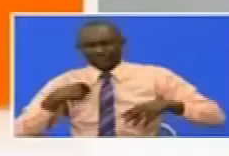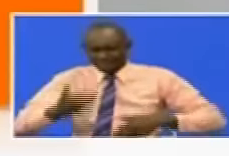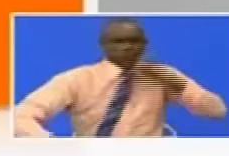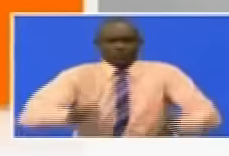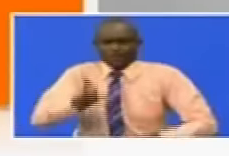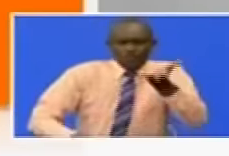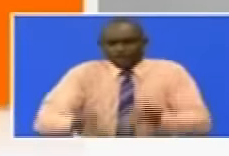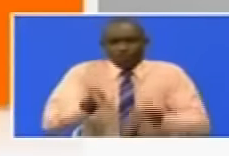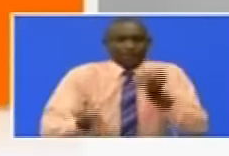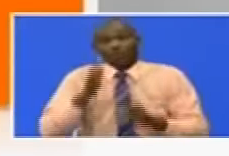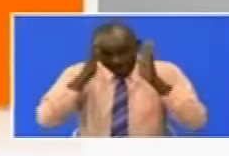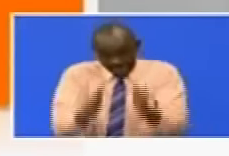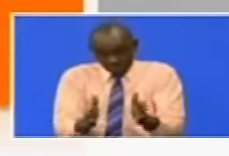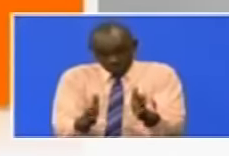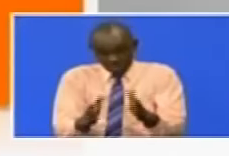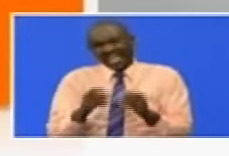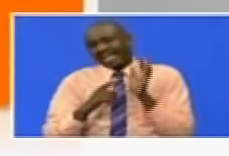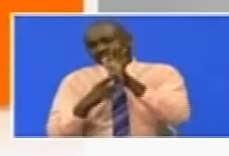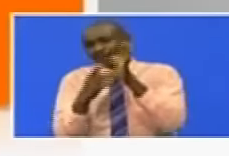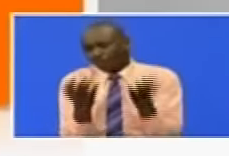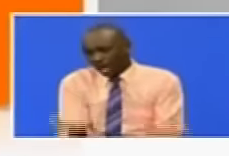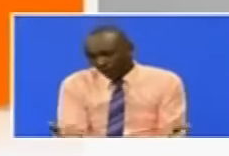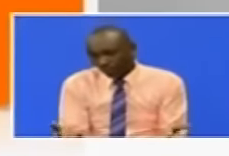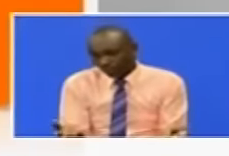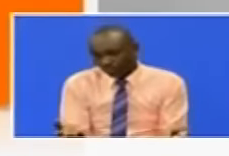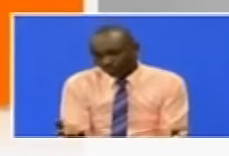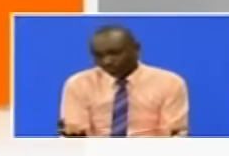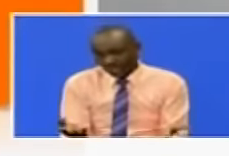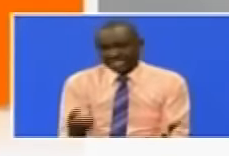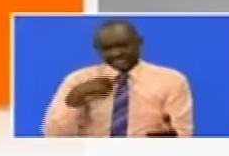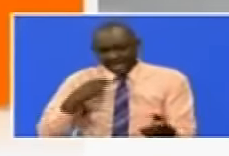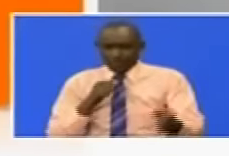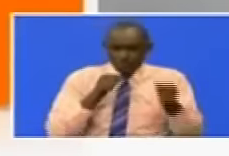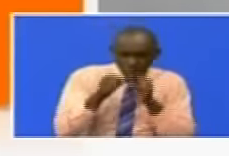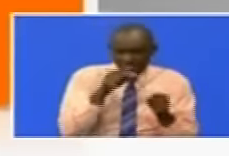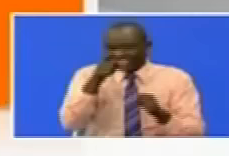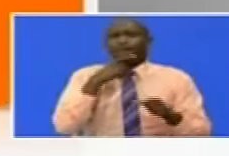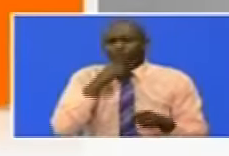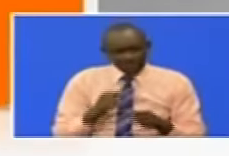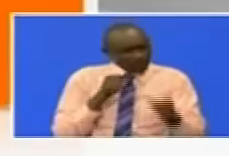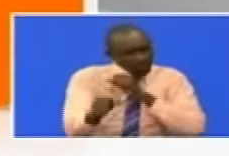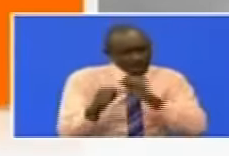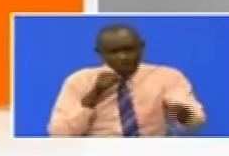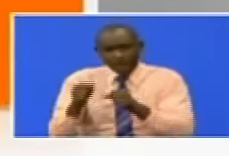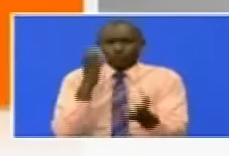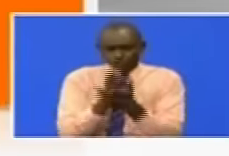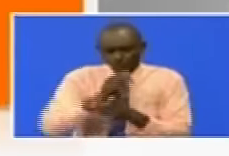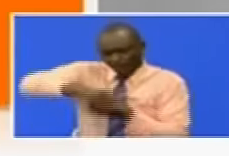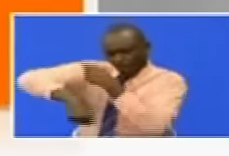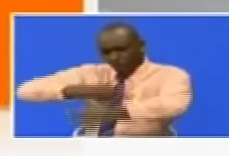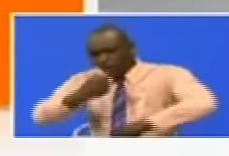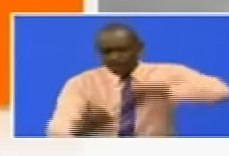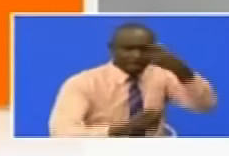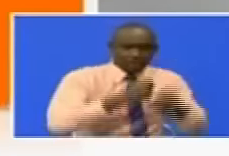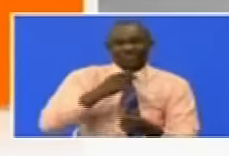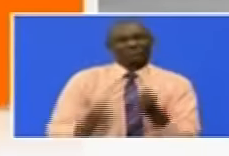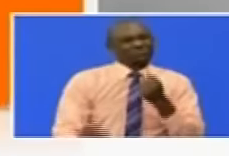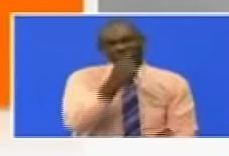kumgeuza geuza. Mfano katika sentensi: vita vya vijana hao vilikuwa vya kugaragazana tu,